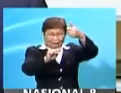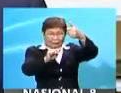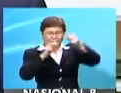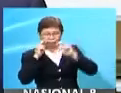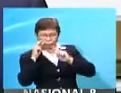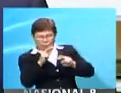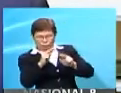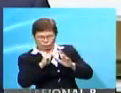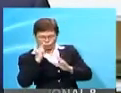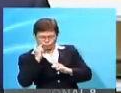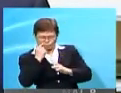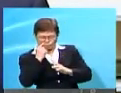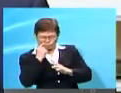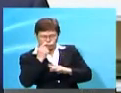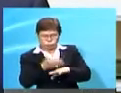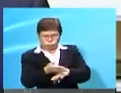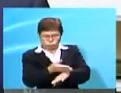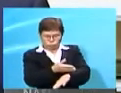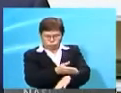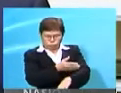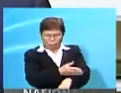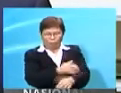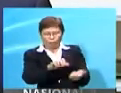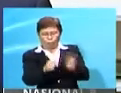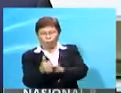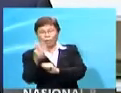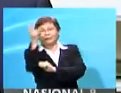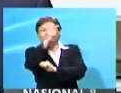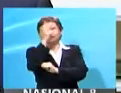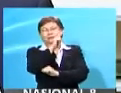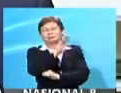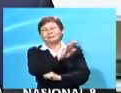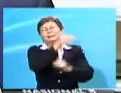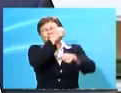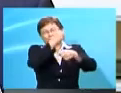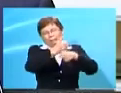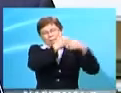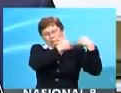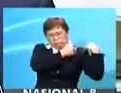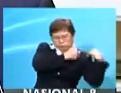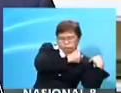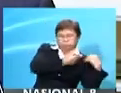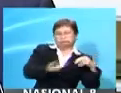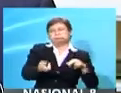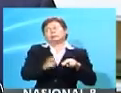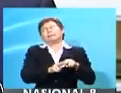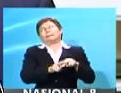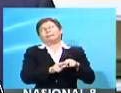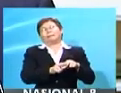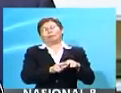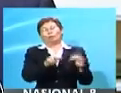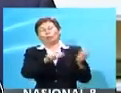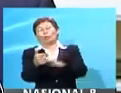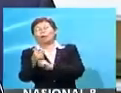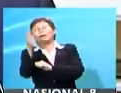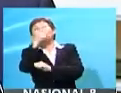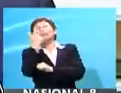yang bertambah oleh pihak kerajaan yang